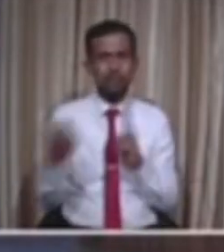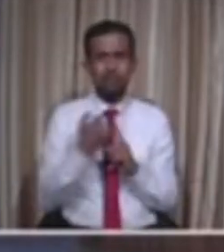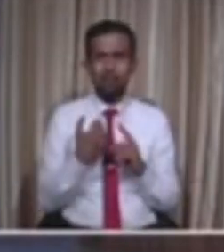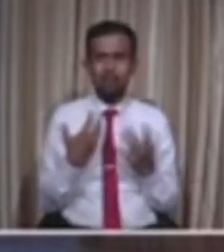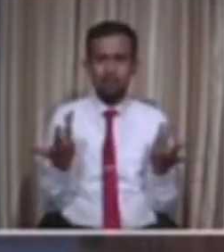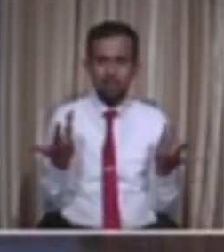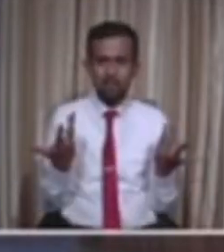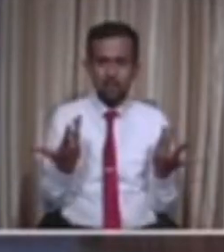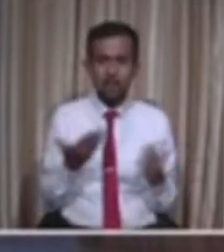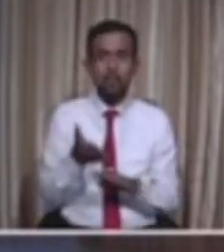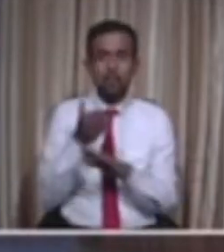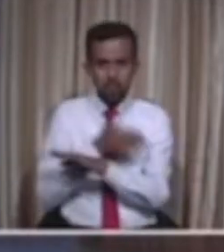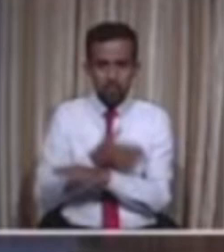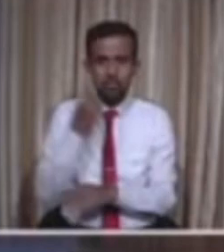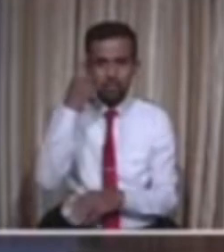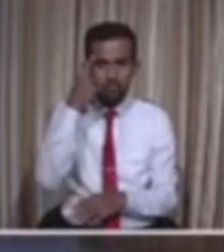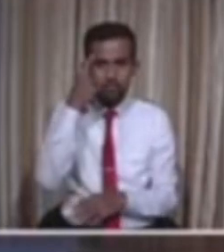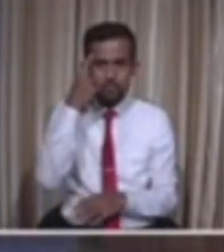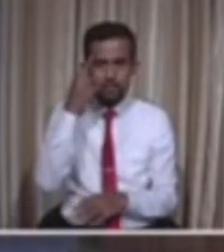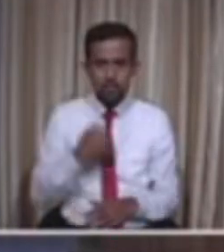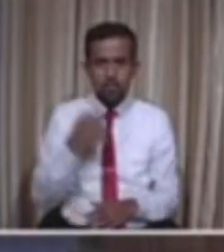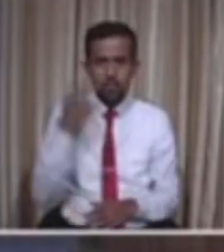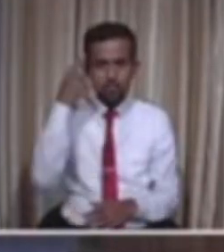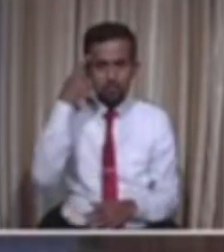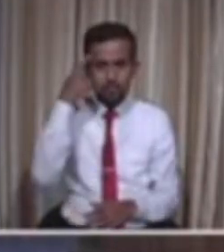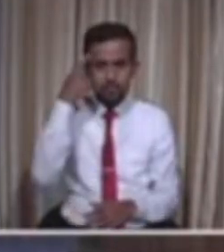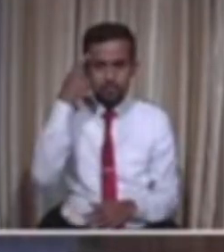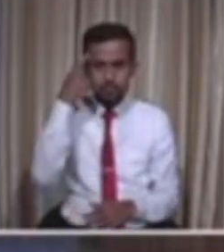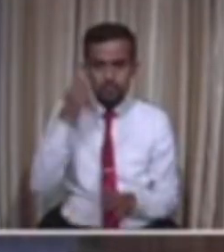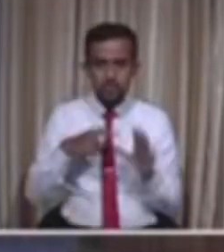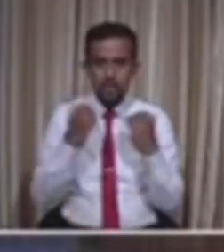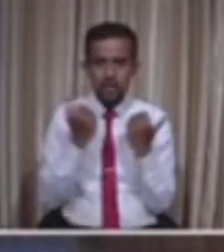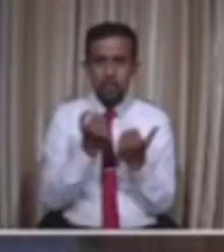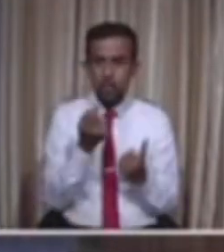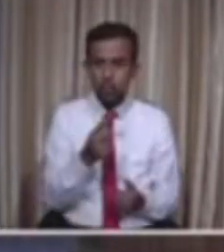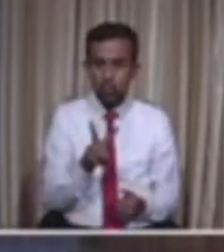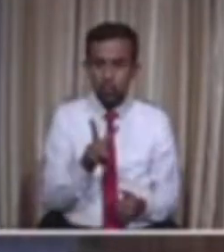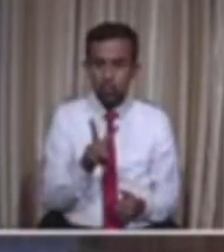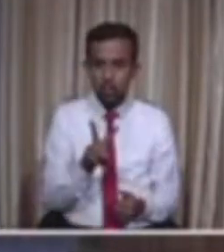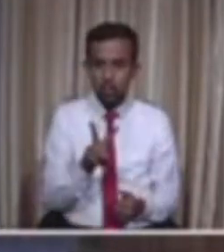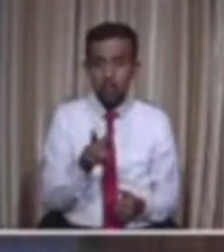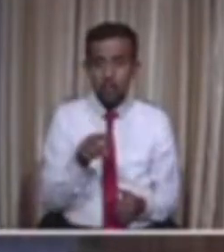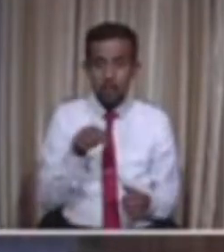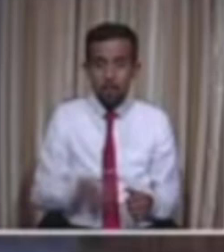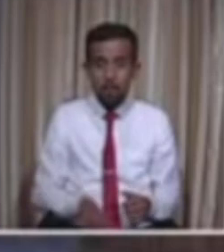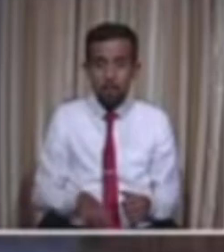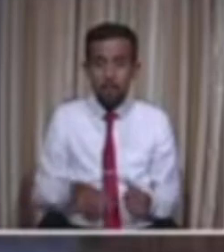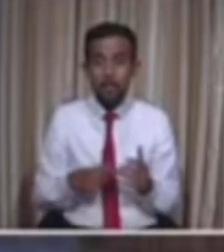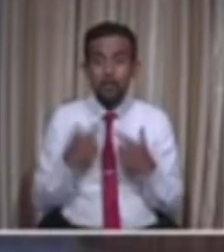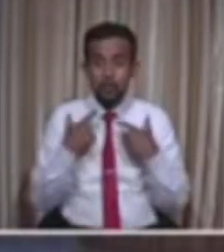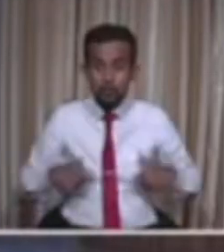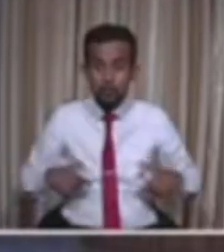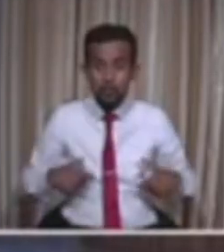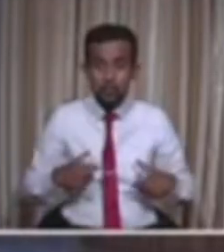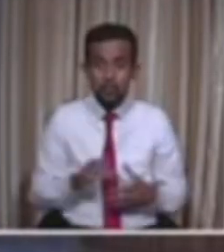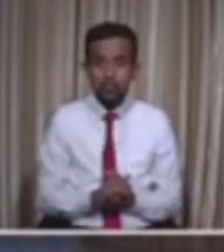අපි බොහෝ පූර්ව නිගමනයක හිටියා. මට මතක් වෙනවා අප්‍රේල් මාසේ 12 වෙනකම් මේ මම නීතිඥයෙක් හැටියට මන් දන්නවා කොතරම්